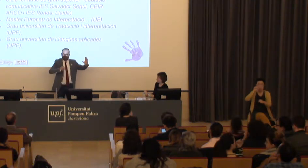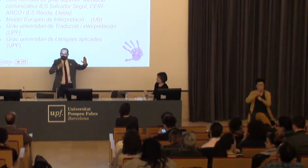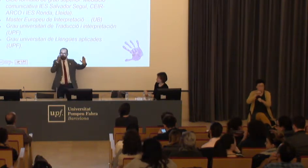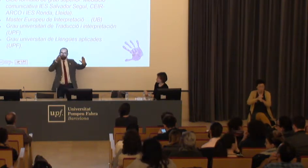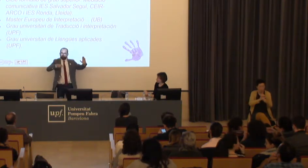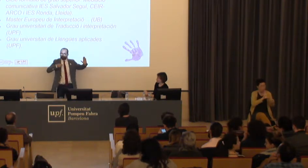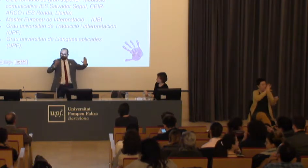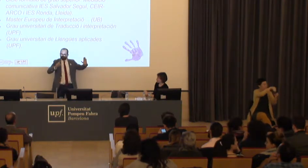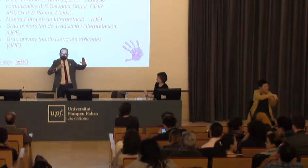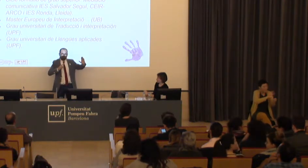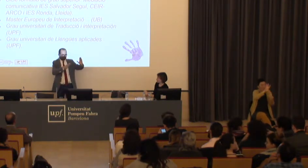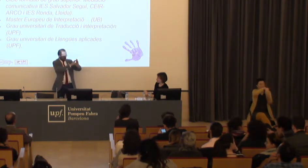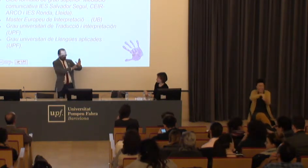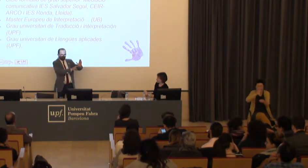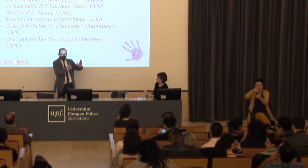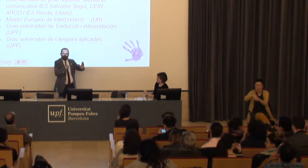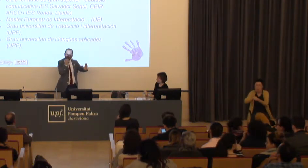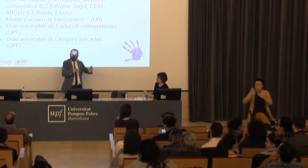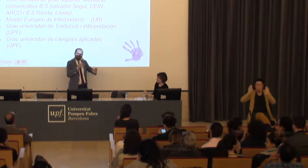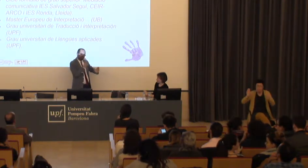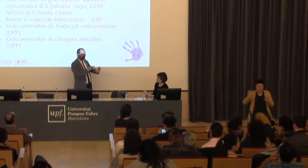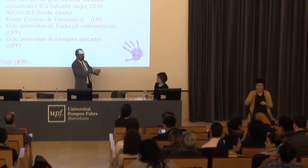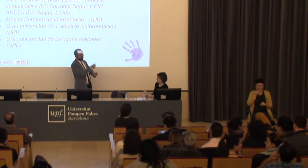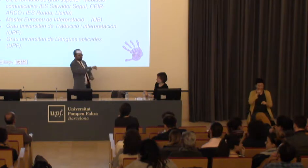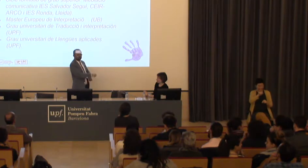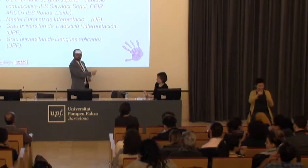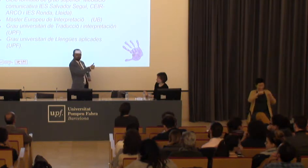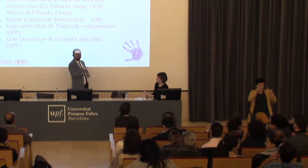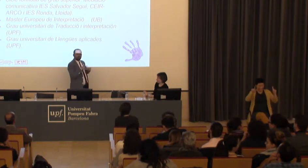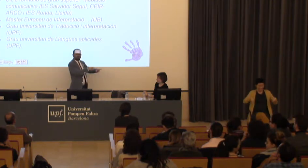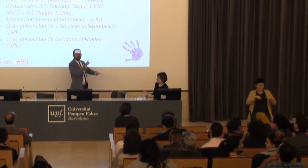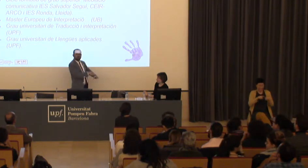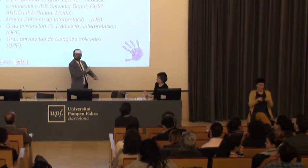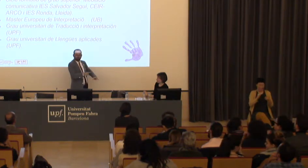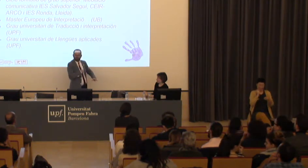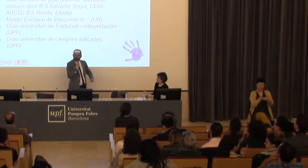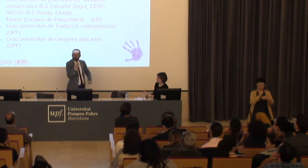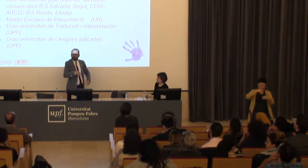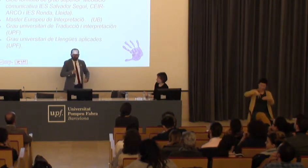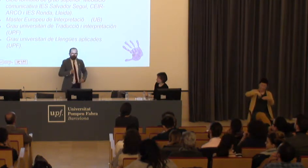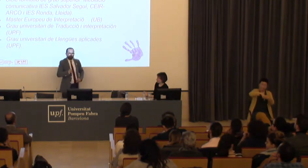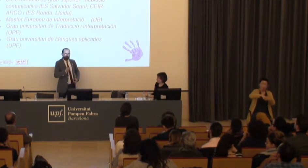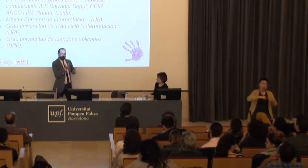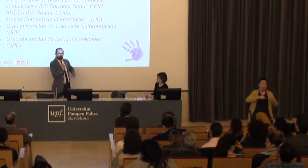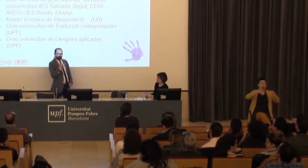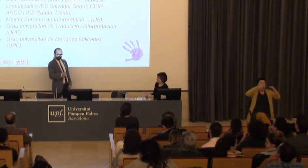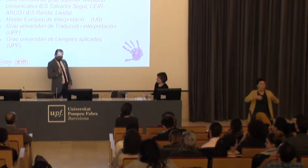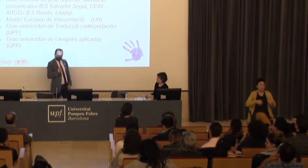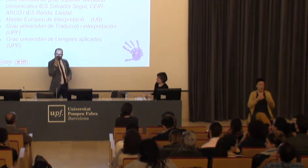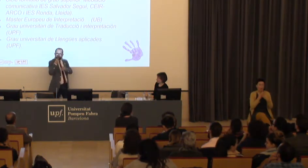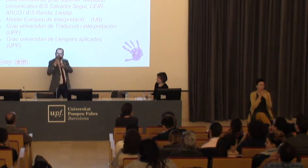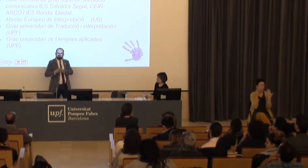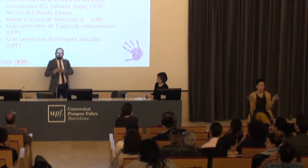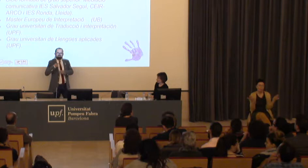oficials dins de formacions reglades, però la seva professió, la meva professió no està reconeguda oficialment. Què fem? Vull dir, com ho fem